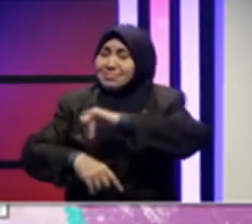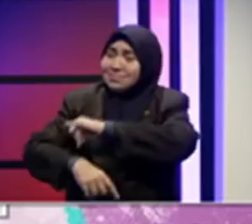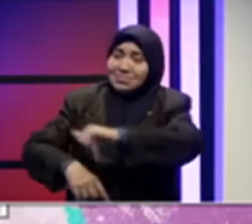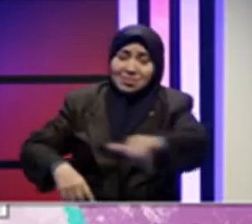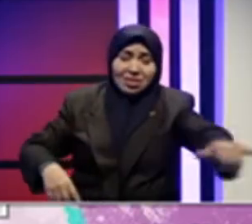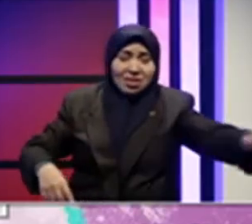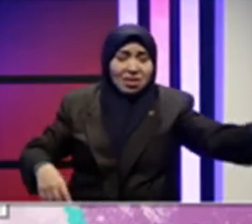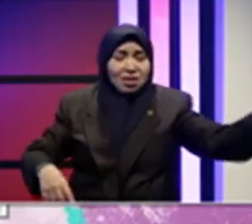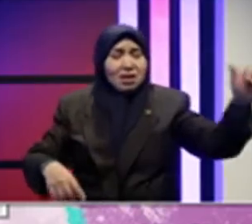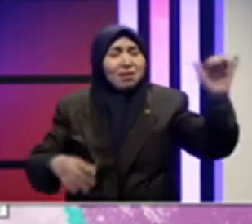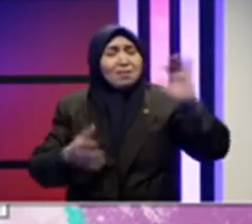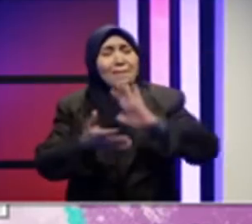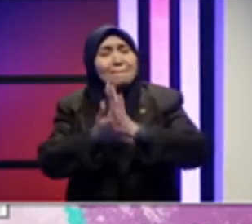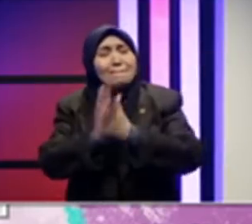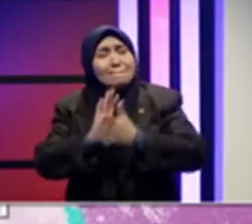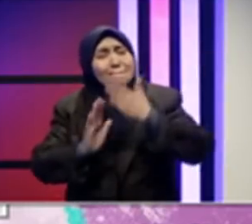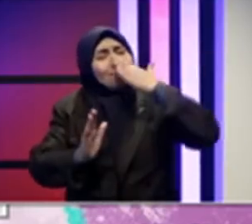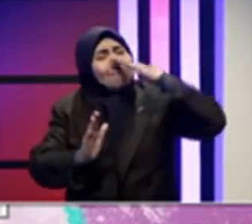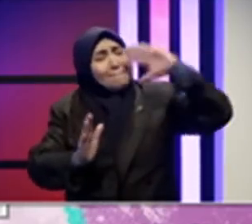فويل